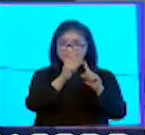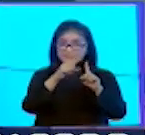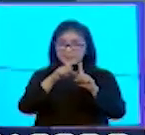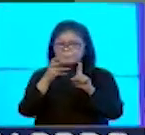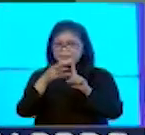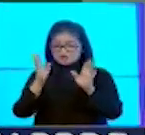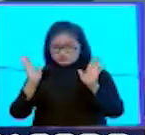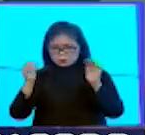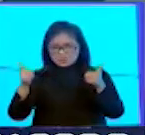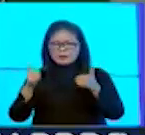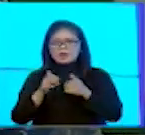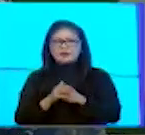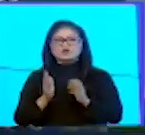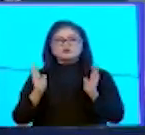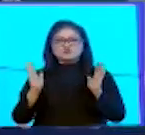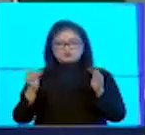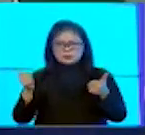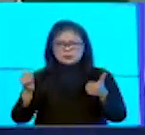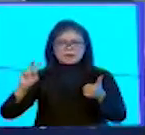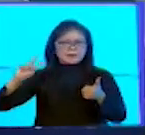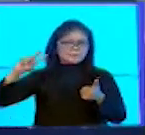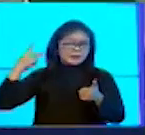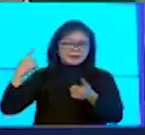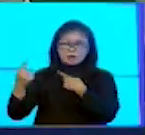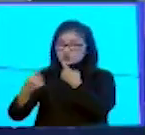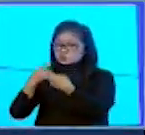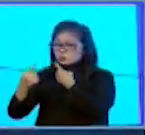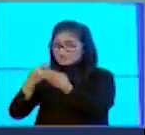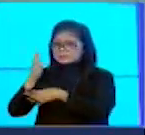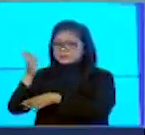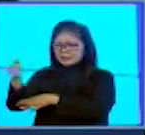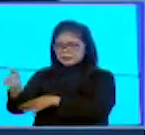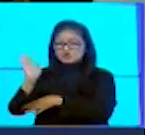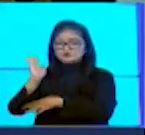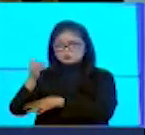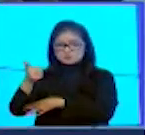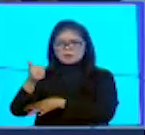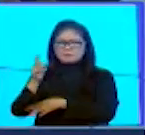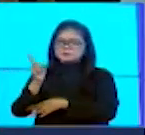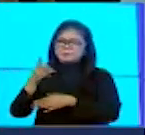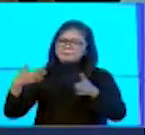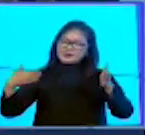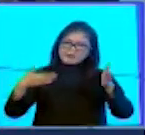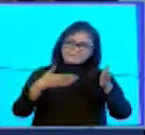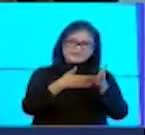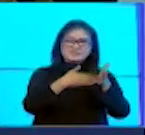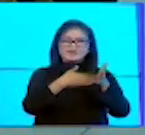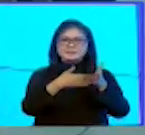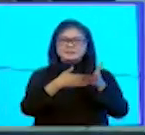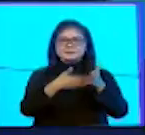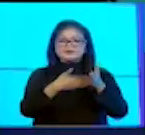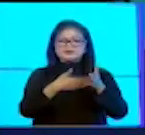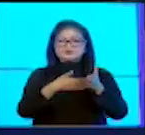jadi sebenarnya kemarin saya sudah sempat konsultasi ke sini karena memang ada kendala ya, kendala untuk